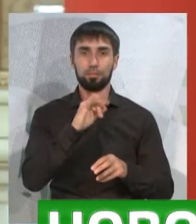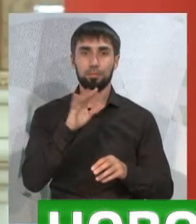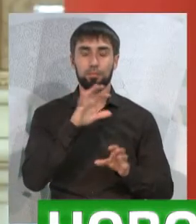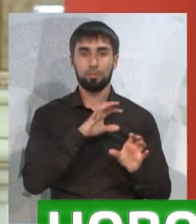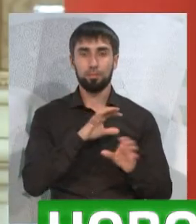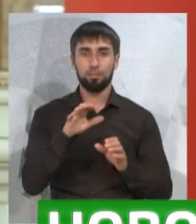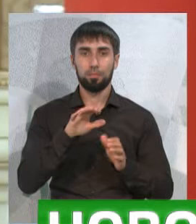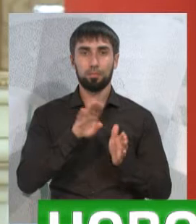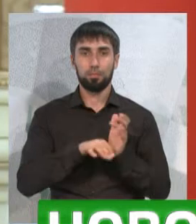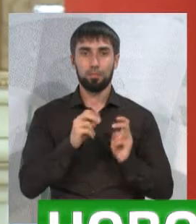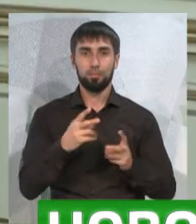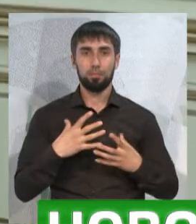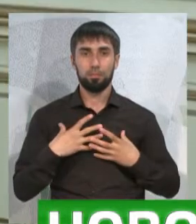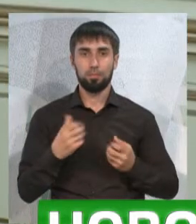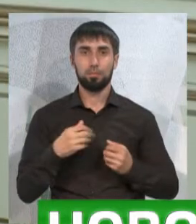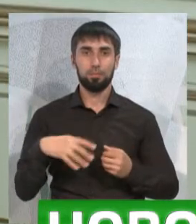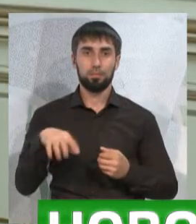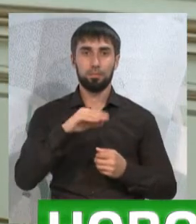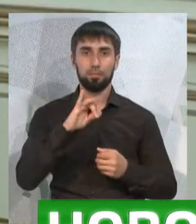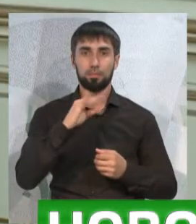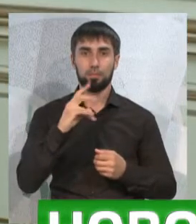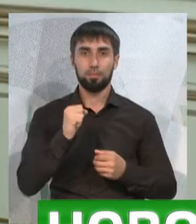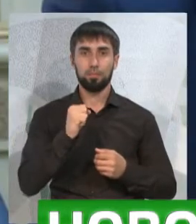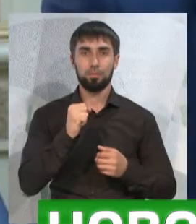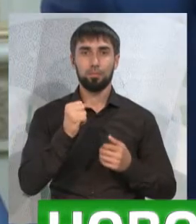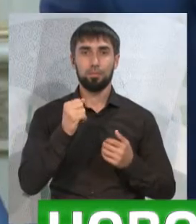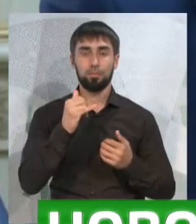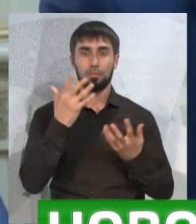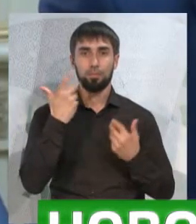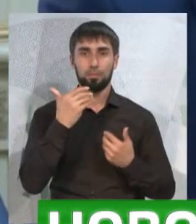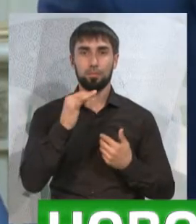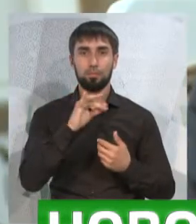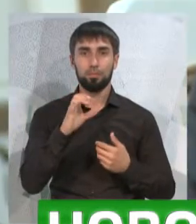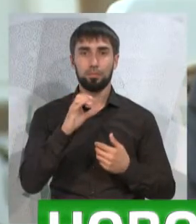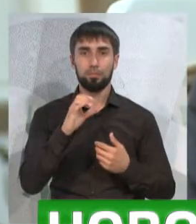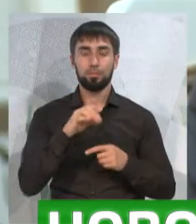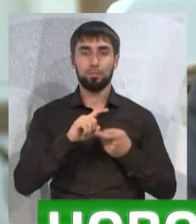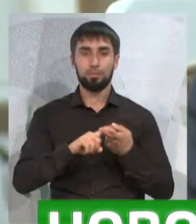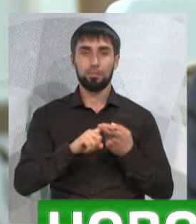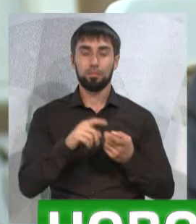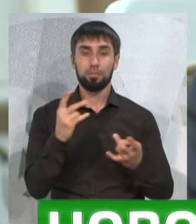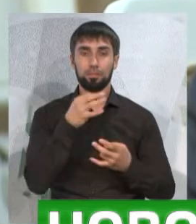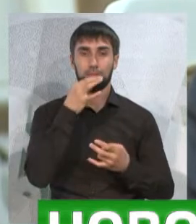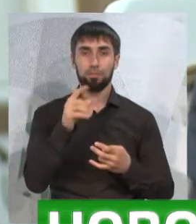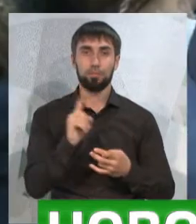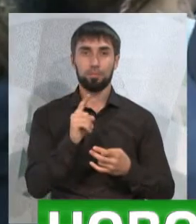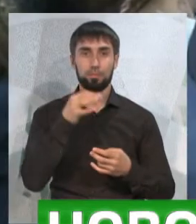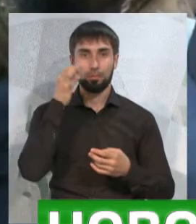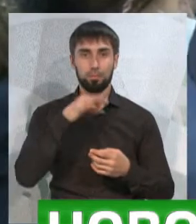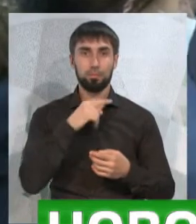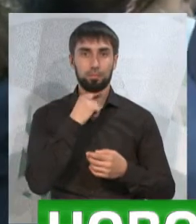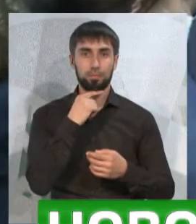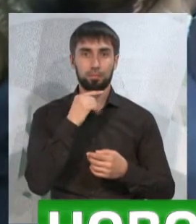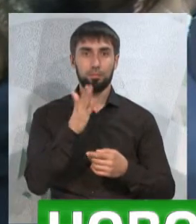обеспечения безопасности здоровья всех сторон в условиях распространения коронавирусной инфекции. Стоит отметить, что опыт